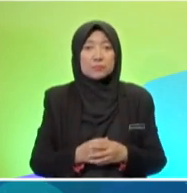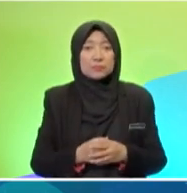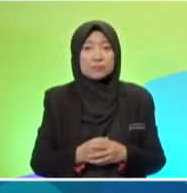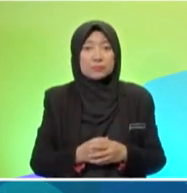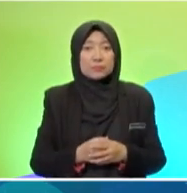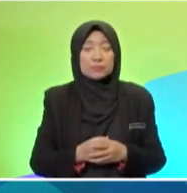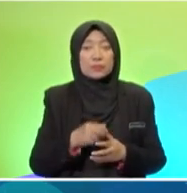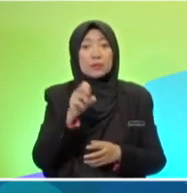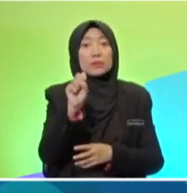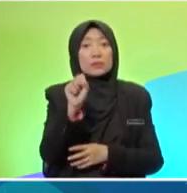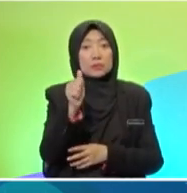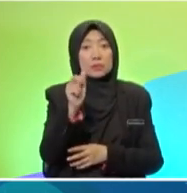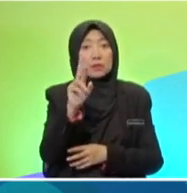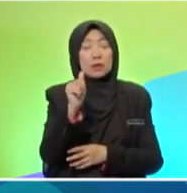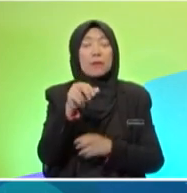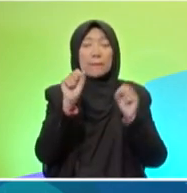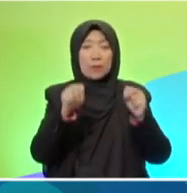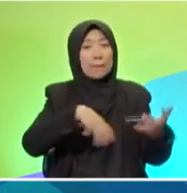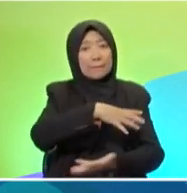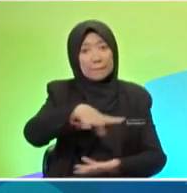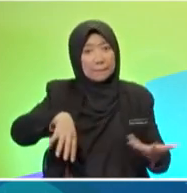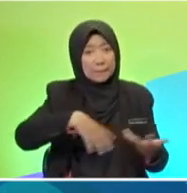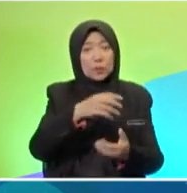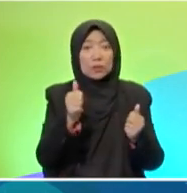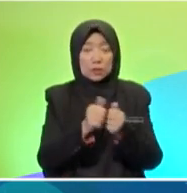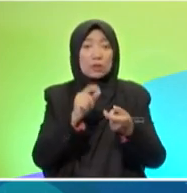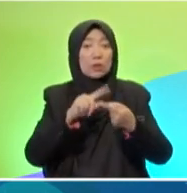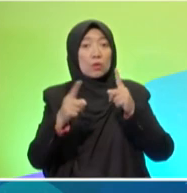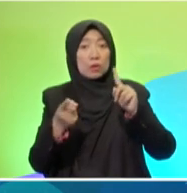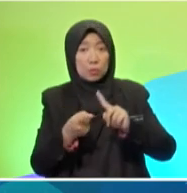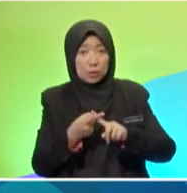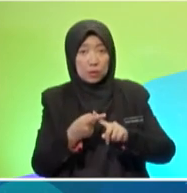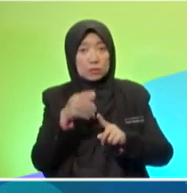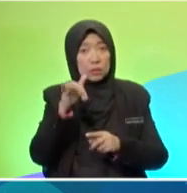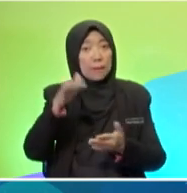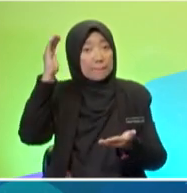boleh bergaul dengan kawan-kawan yang dipercayainya supaya